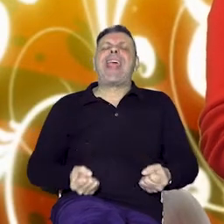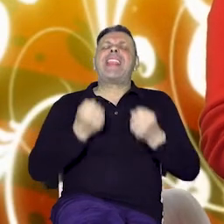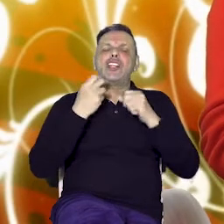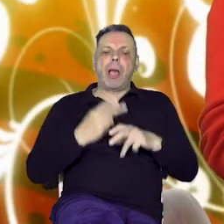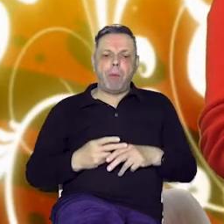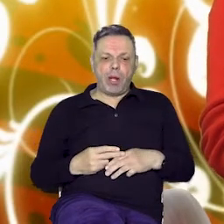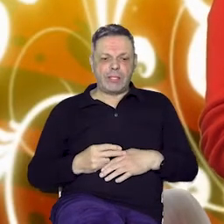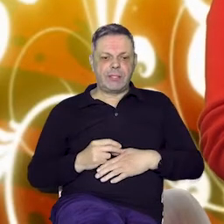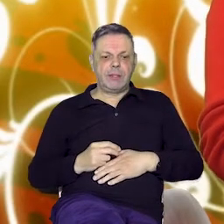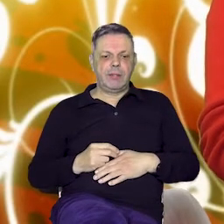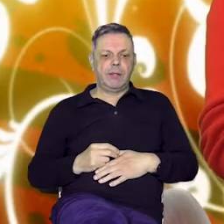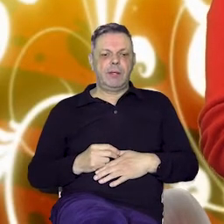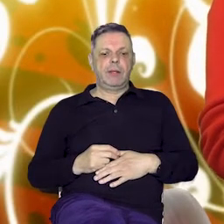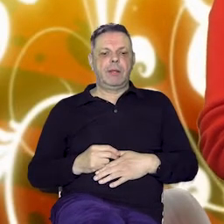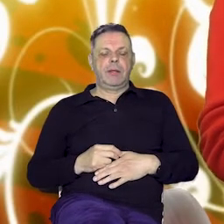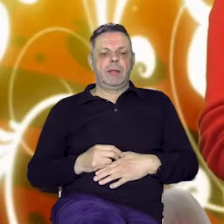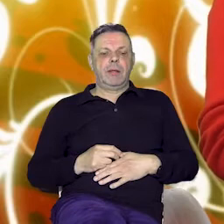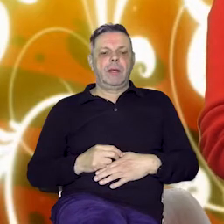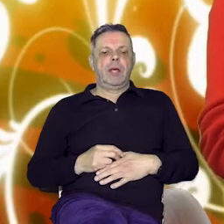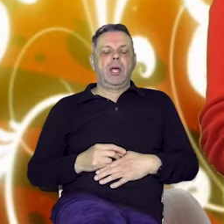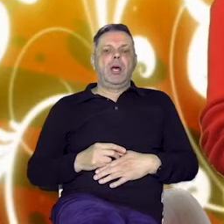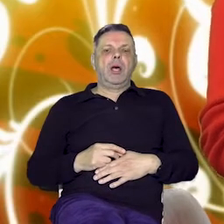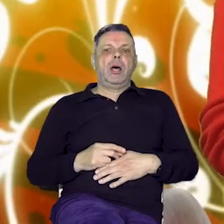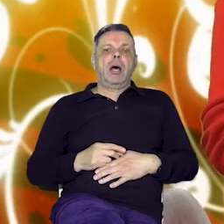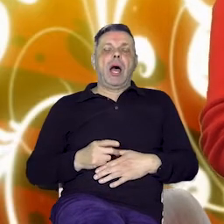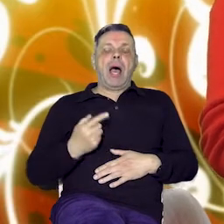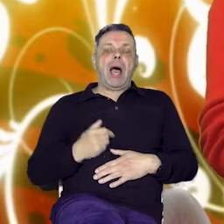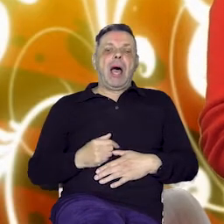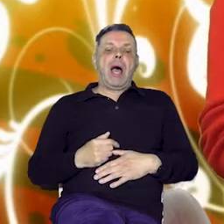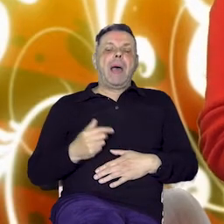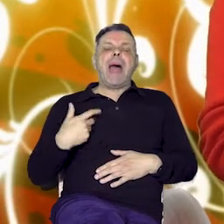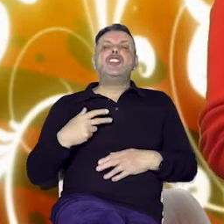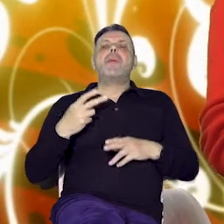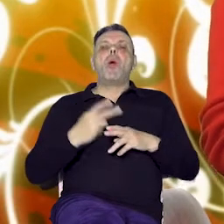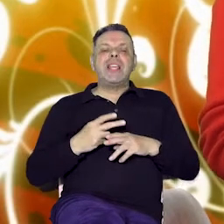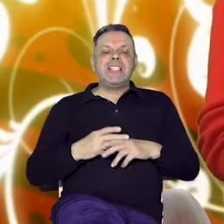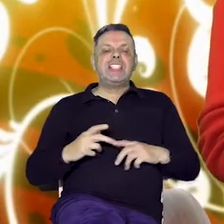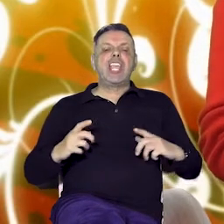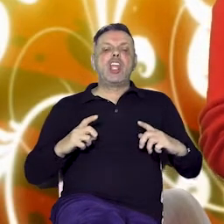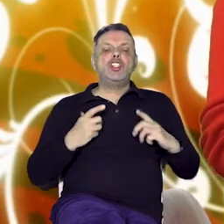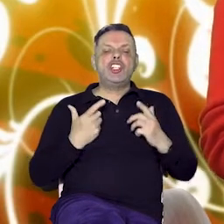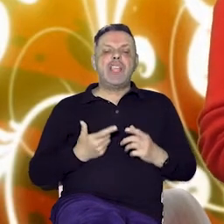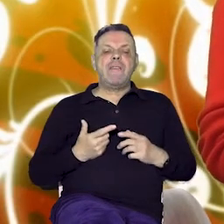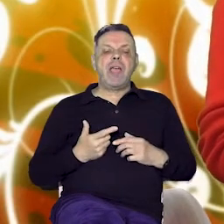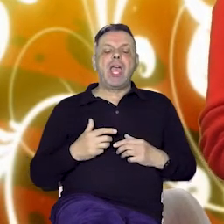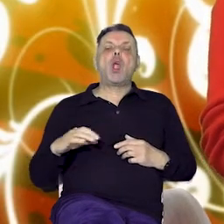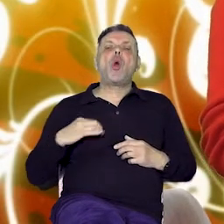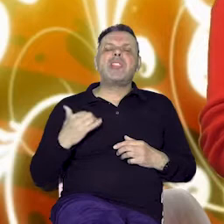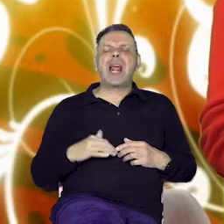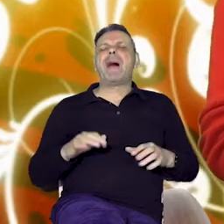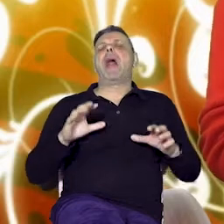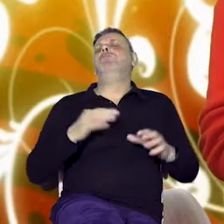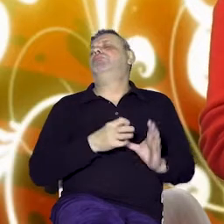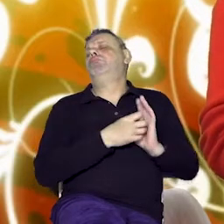smatraju smrtonosno, no to nije točno. To apsolutno nije točno. Jer naši bolesnici žive godinama,